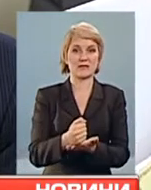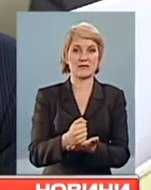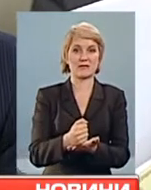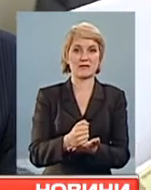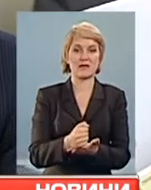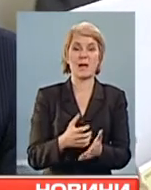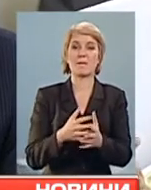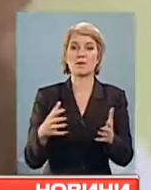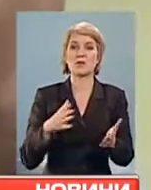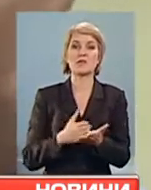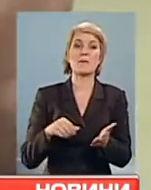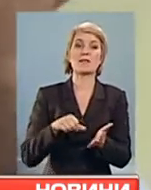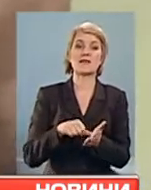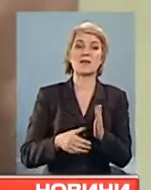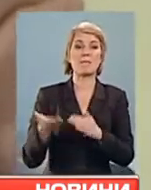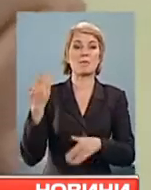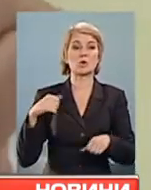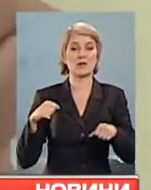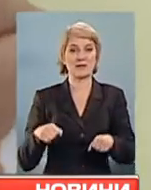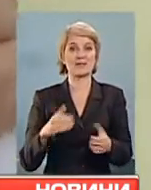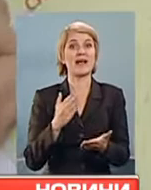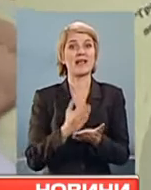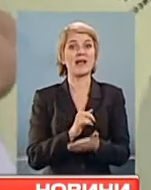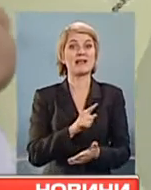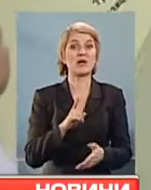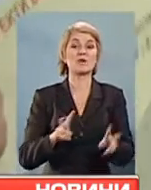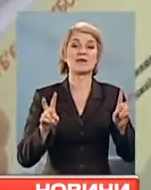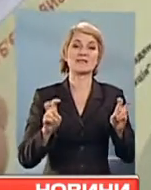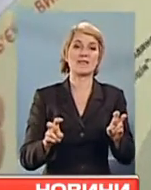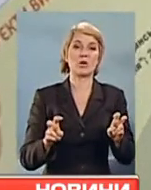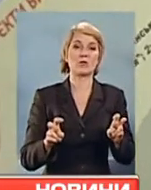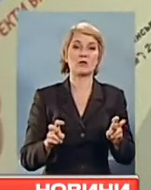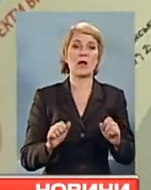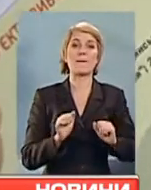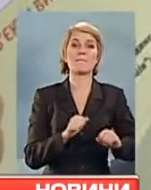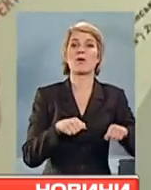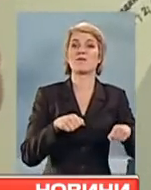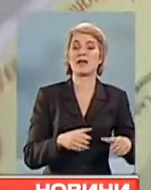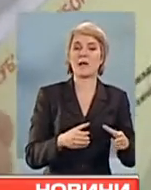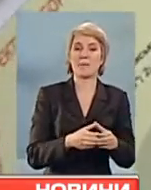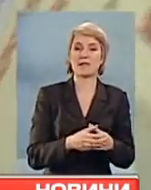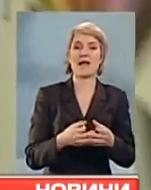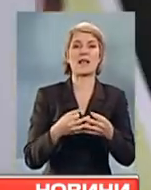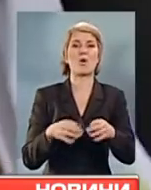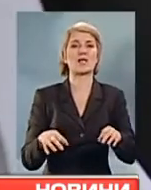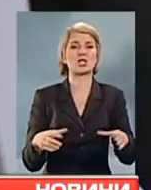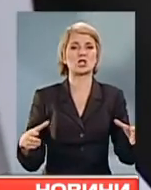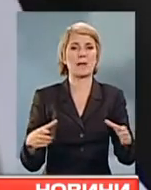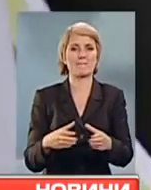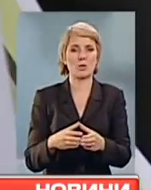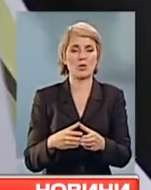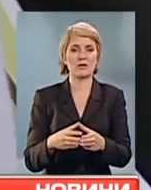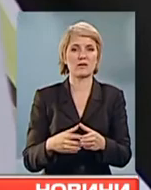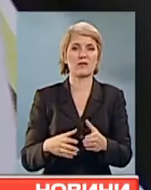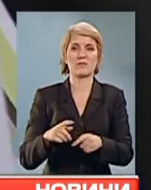є представники минулої влади. Але тут ви знайдете і тих, хто називають провладные партии и партии демократического блока, здесь